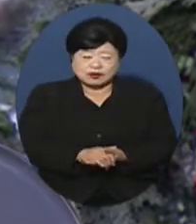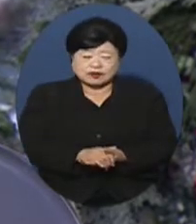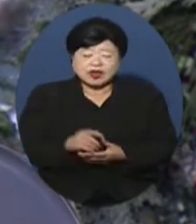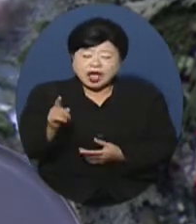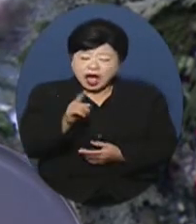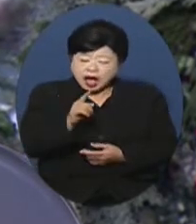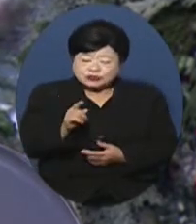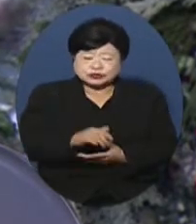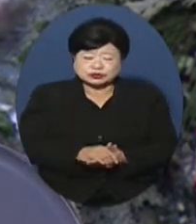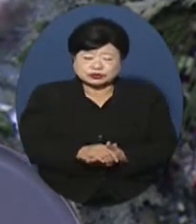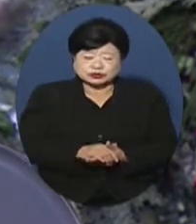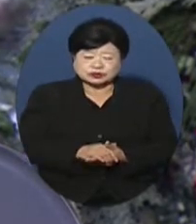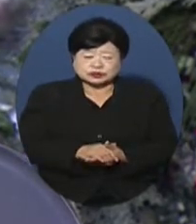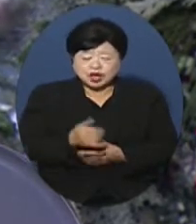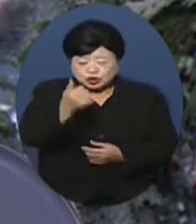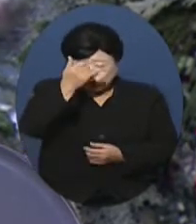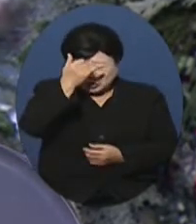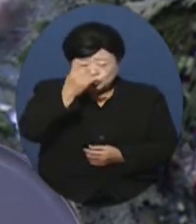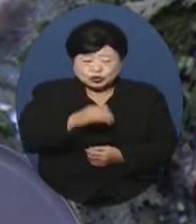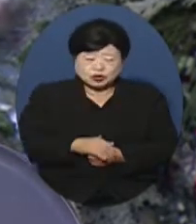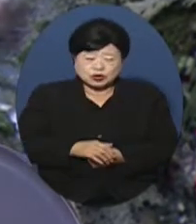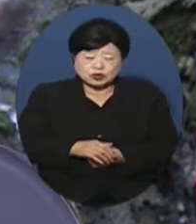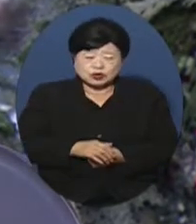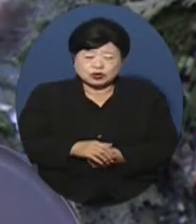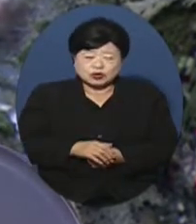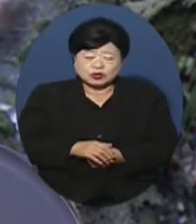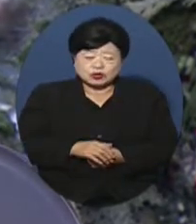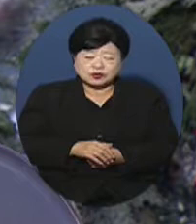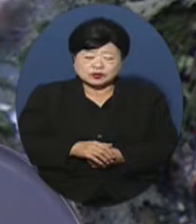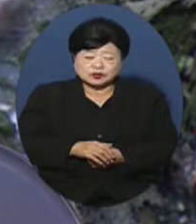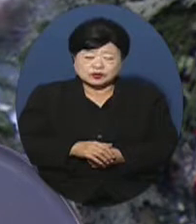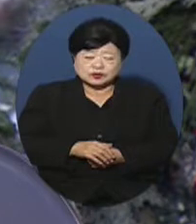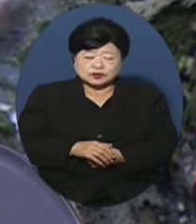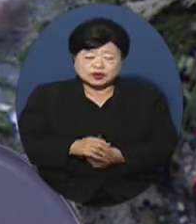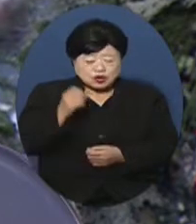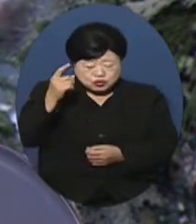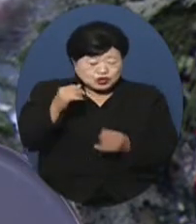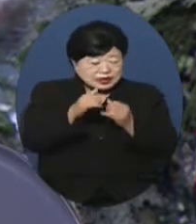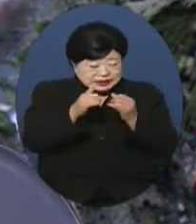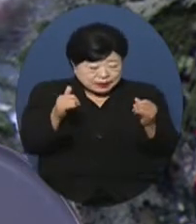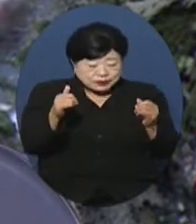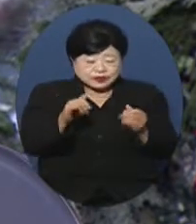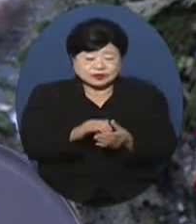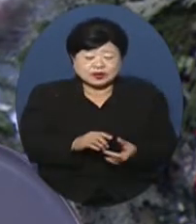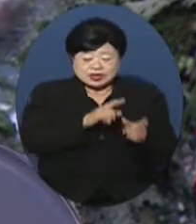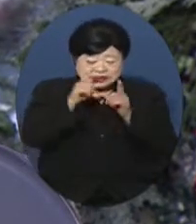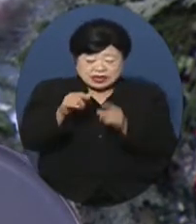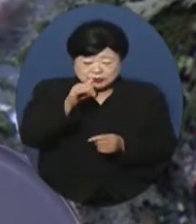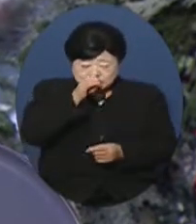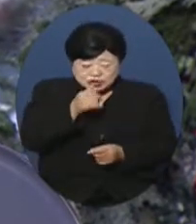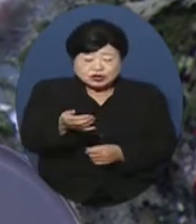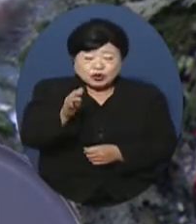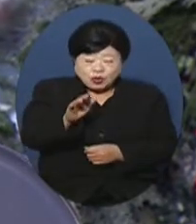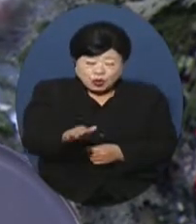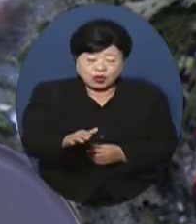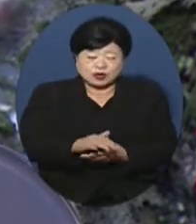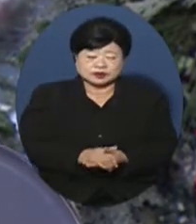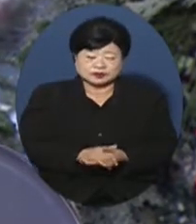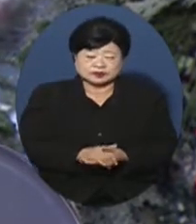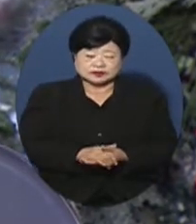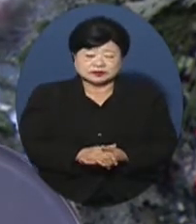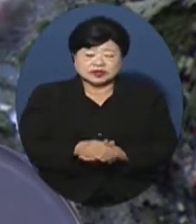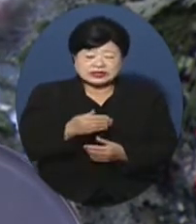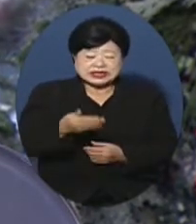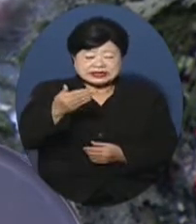암은 또 도 더 찍으러 7조 칩 풍요한 사무 삶을 싸라 더